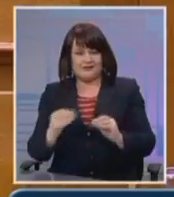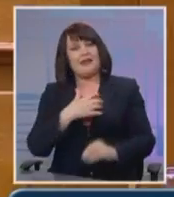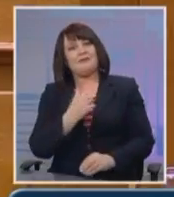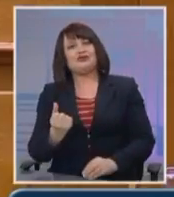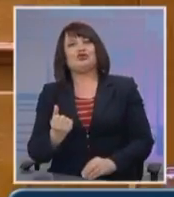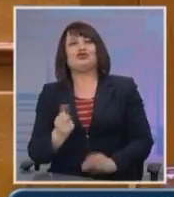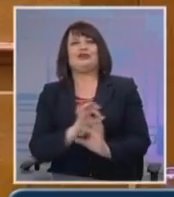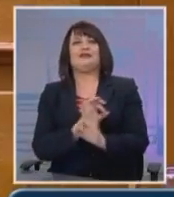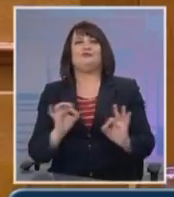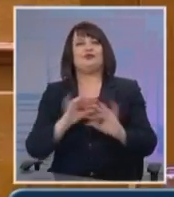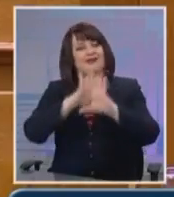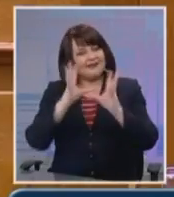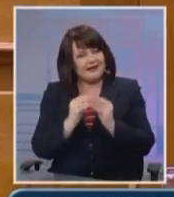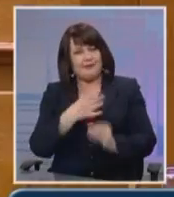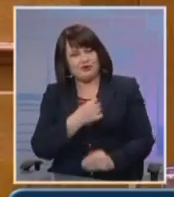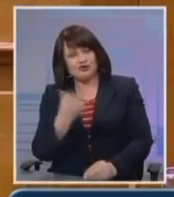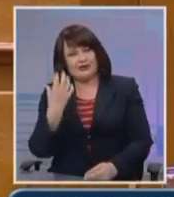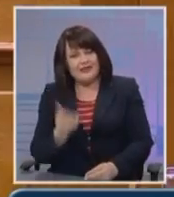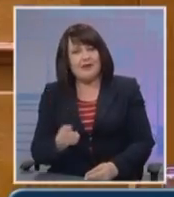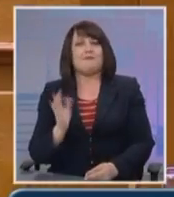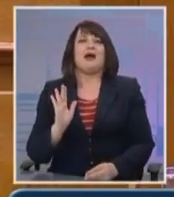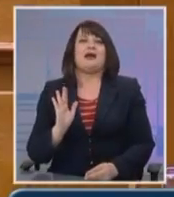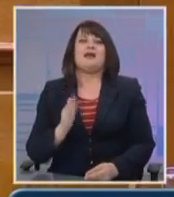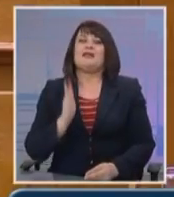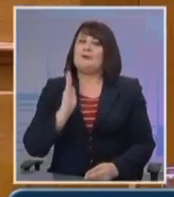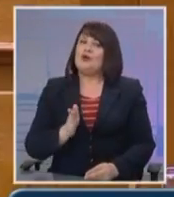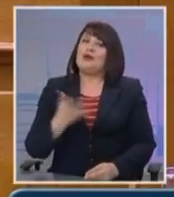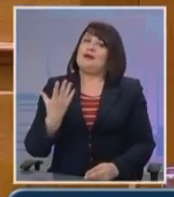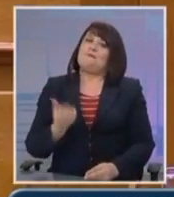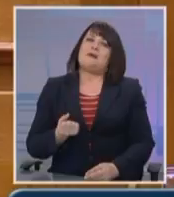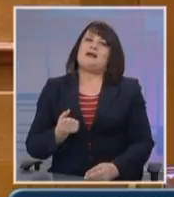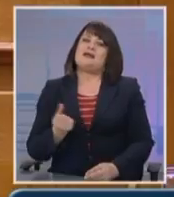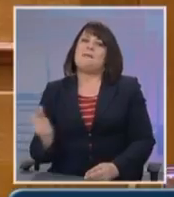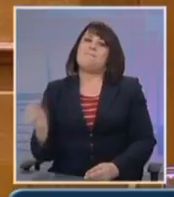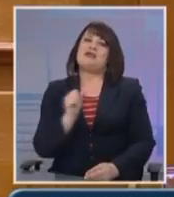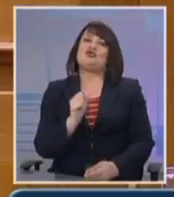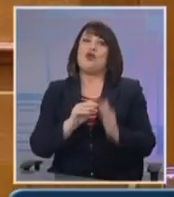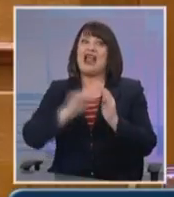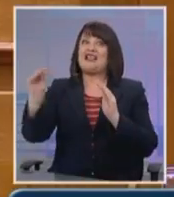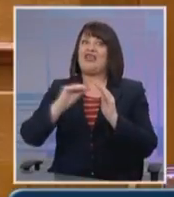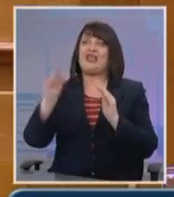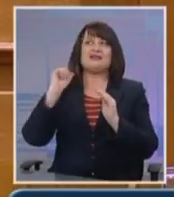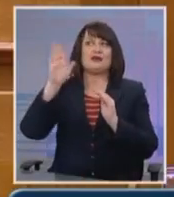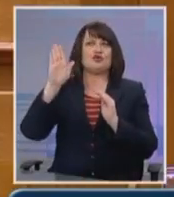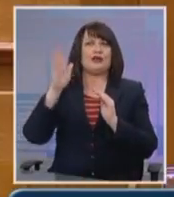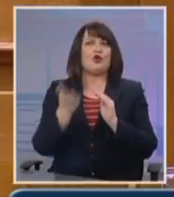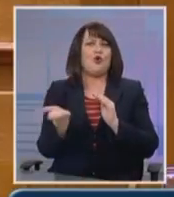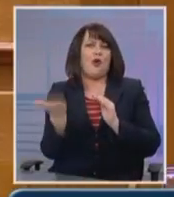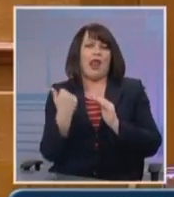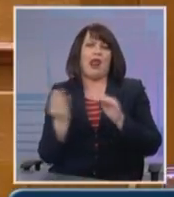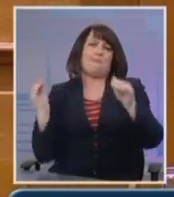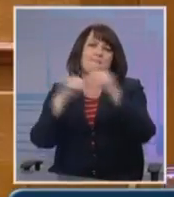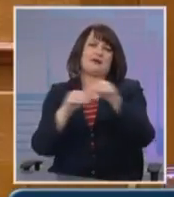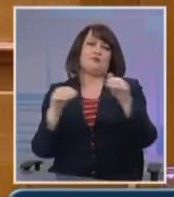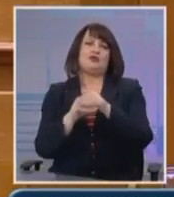εμπιστοσύνης, της συνολικής εμπιστοσύνης, θα μπορεί να επιτρέψει και την επιστροφή καταθέσεων ώστε να βελτιωθεί η ρευστότητα των